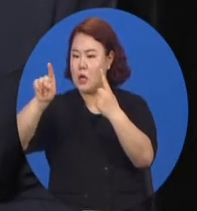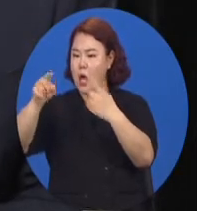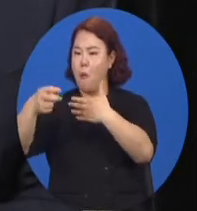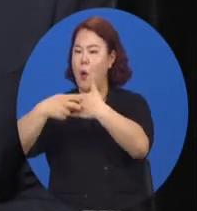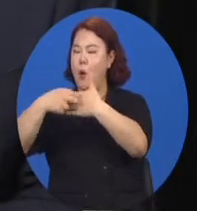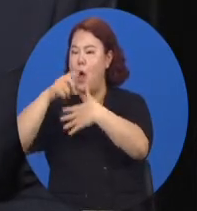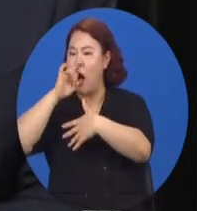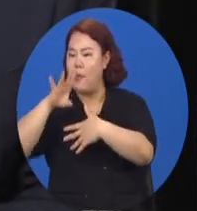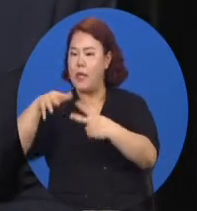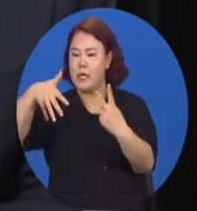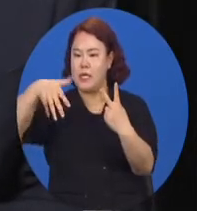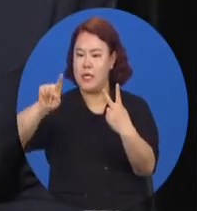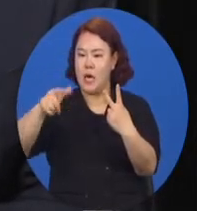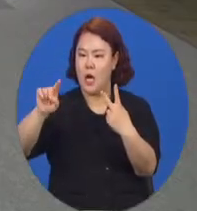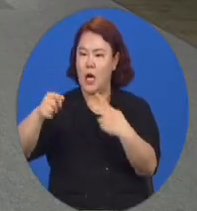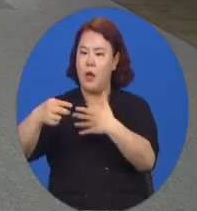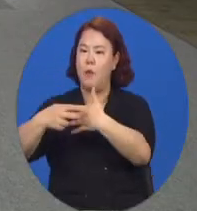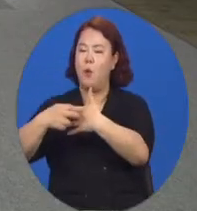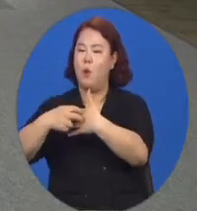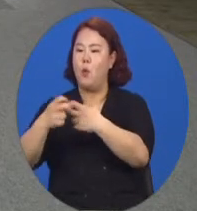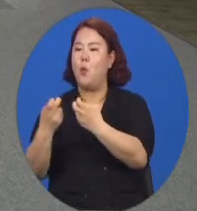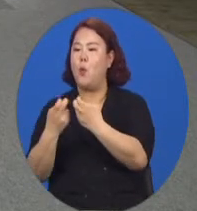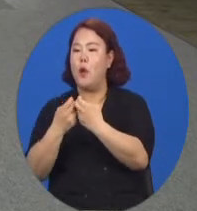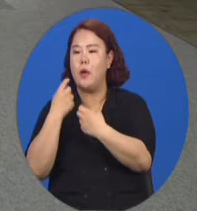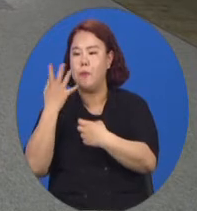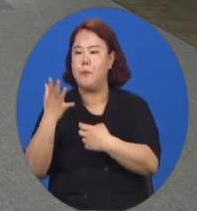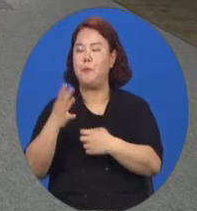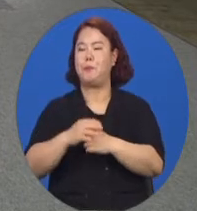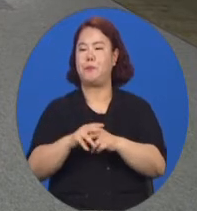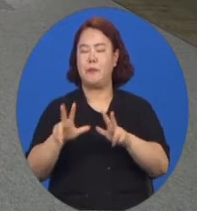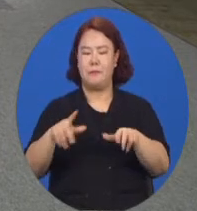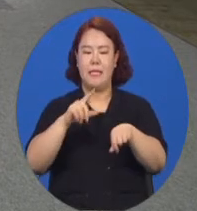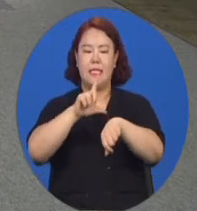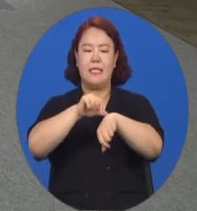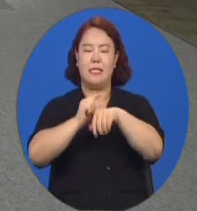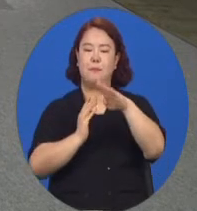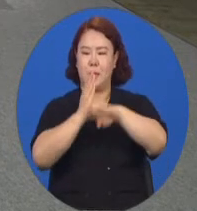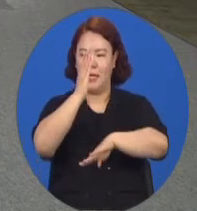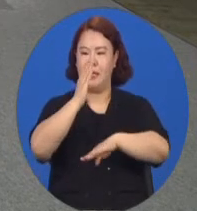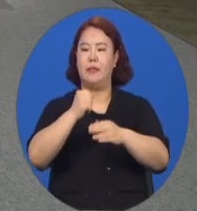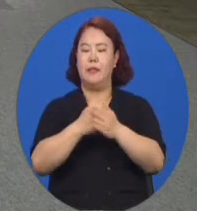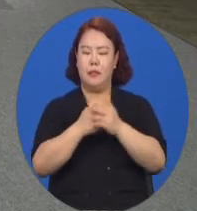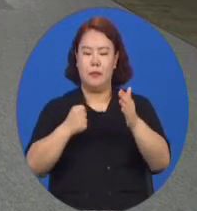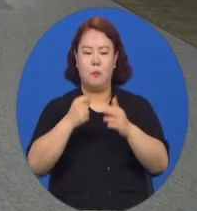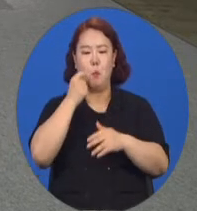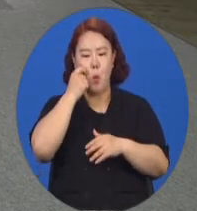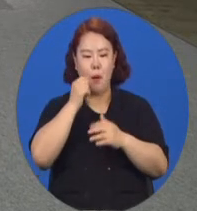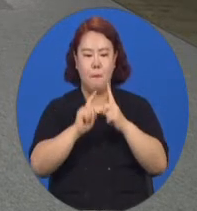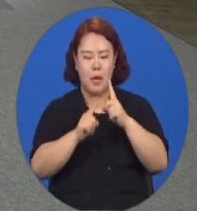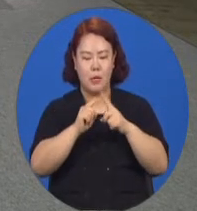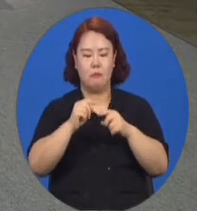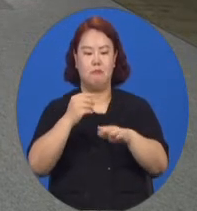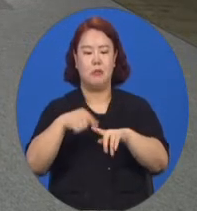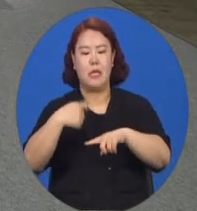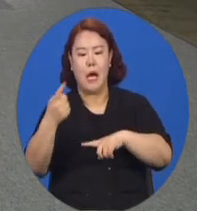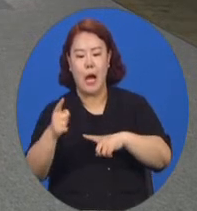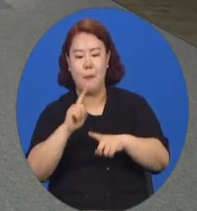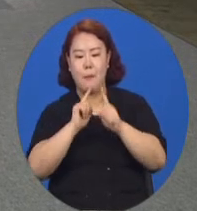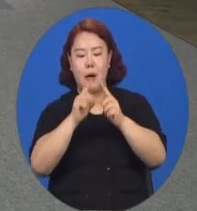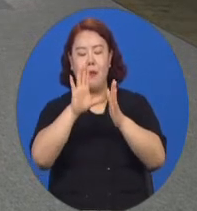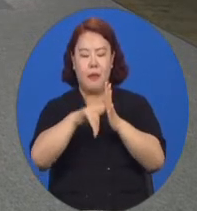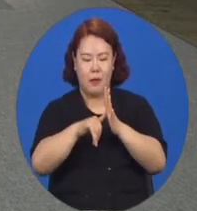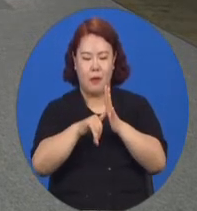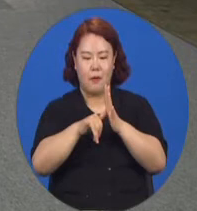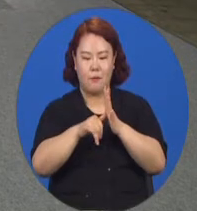병원에서 안 됐을 경우에 2차 진료 기한으로 가야 되는데 그 이동. 네. 자, 시간이 다 됐습니다. 못 다하신 말씀은 향후 뭐 주도권 토론이라든지 그 시간 좀 활용해